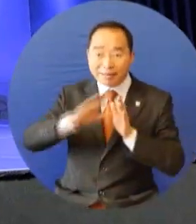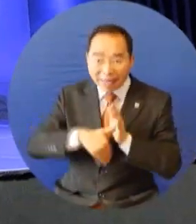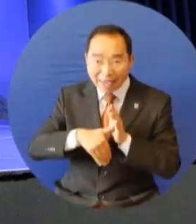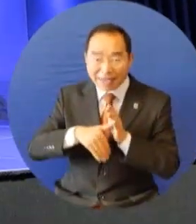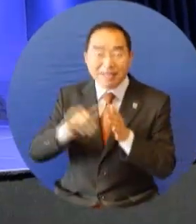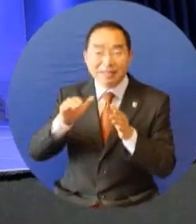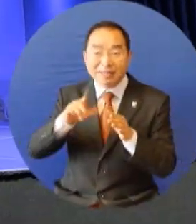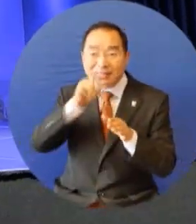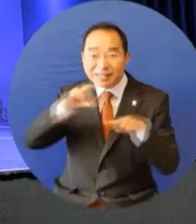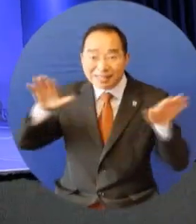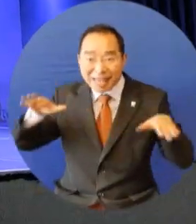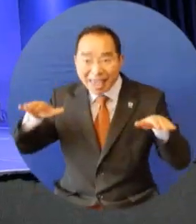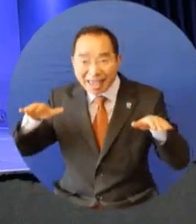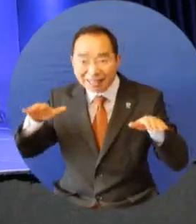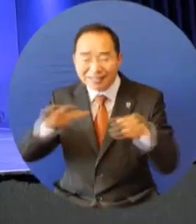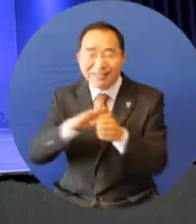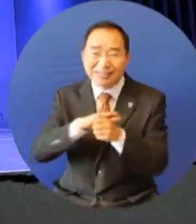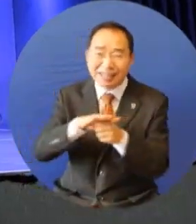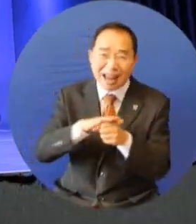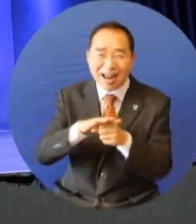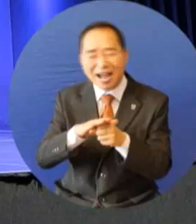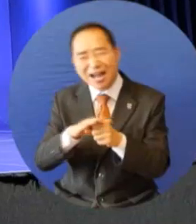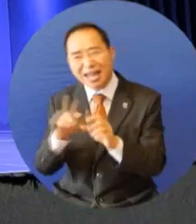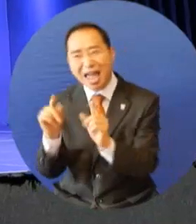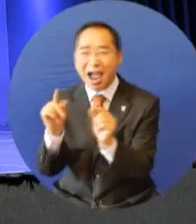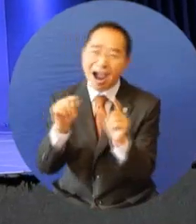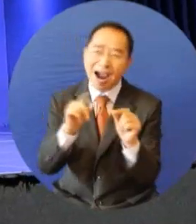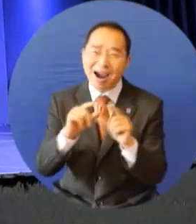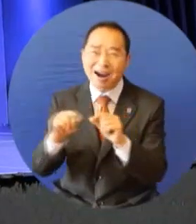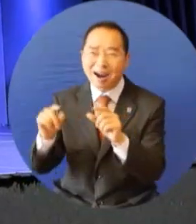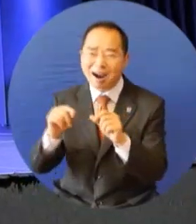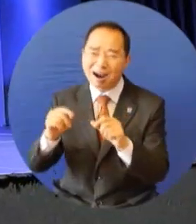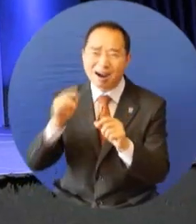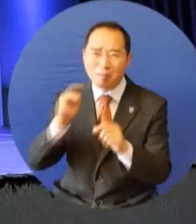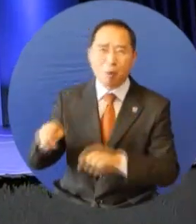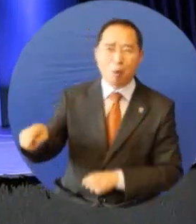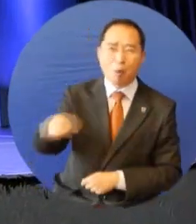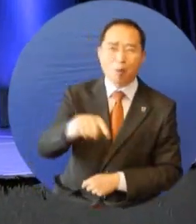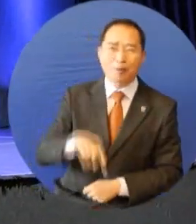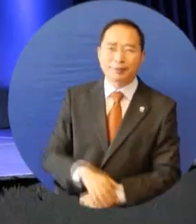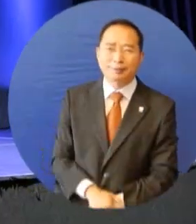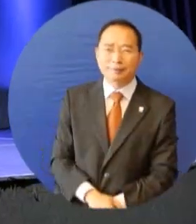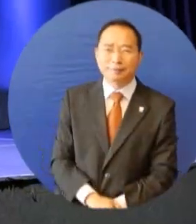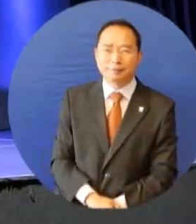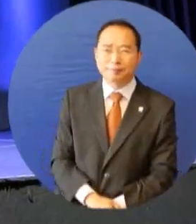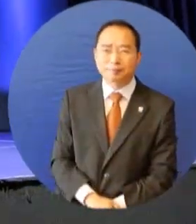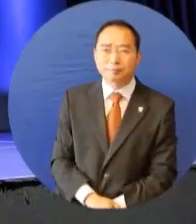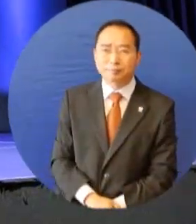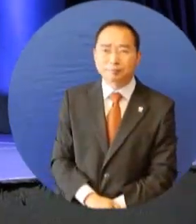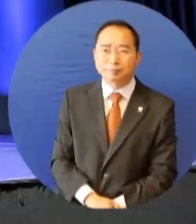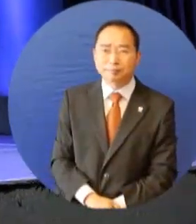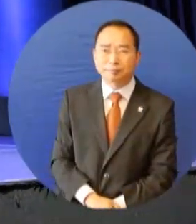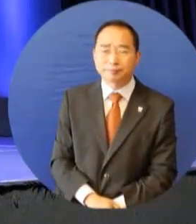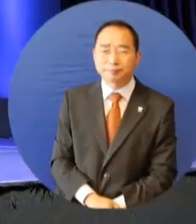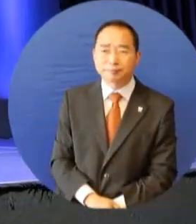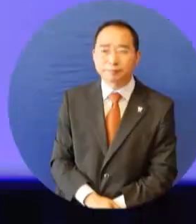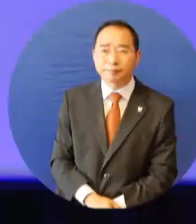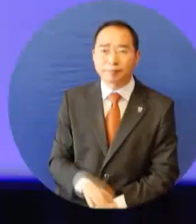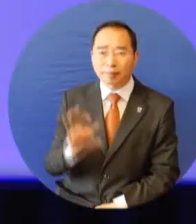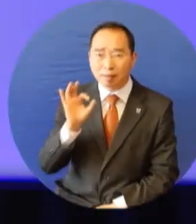이게 봄이 되면은 새들이 막 사랑의 노래로 막 그냥 온 갈대밭이 그냥